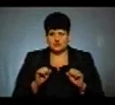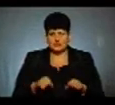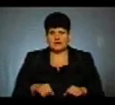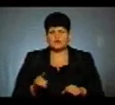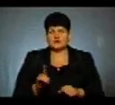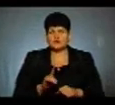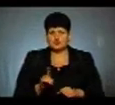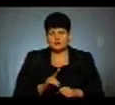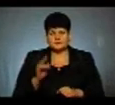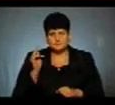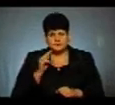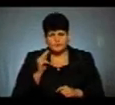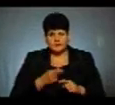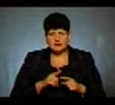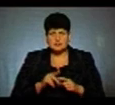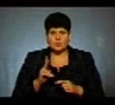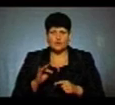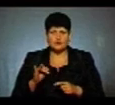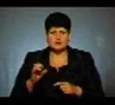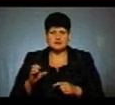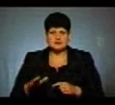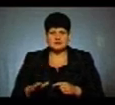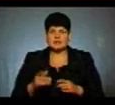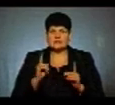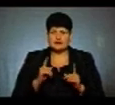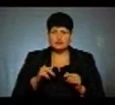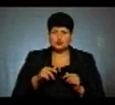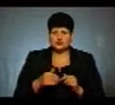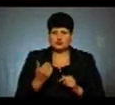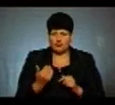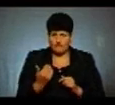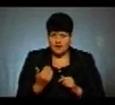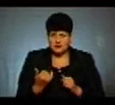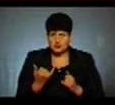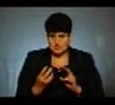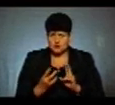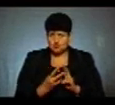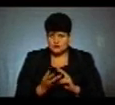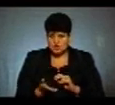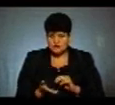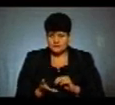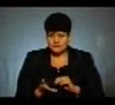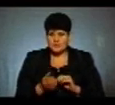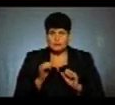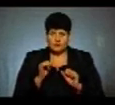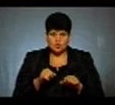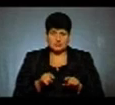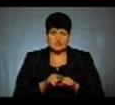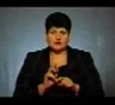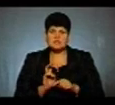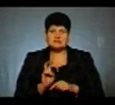щодо проходження таких курсів. От навіть ідучи сьогодні до вас на зустріч, можна також